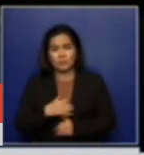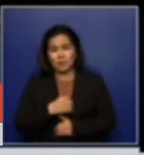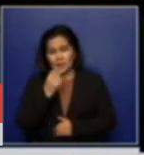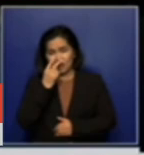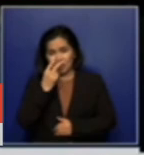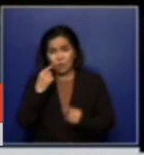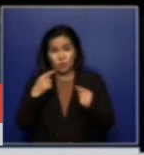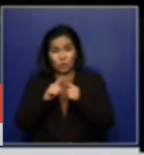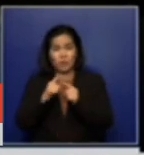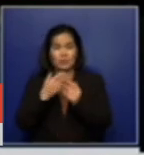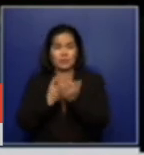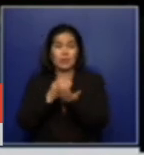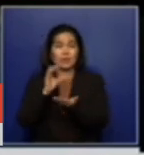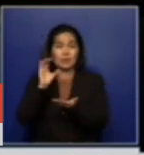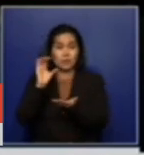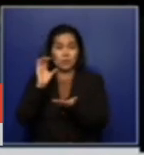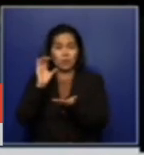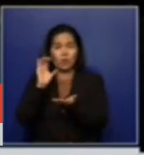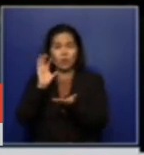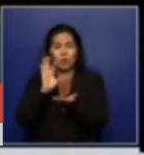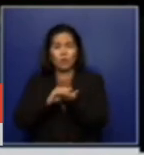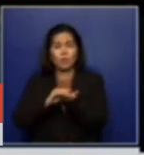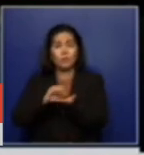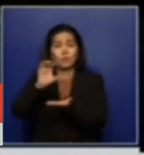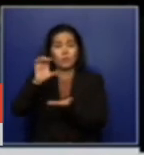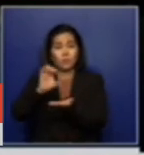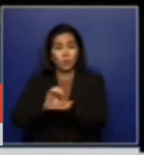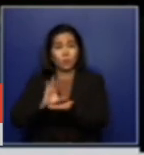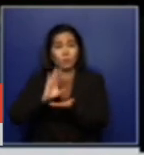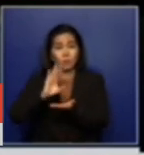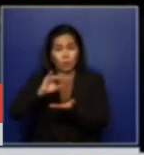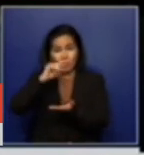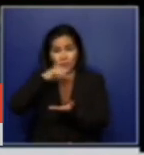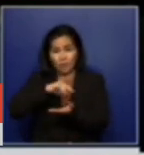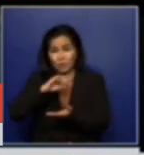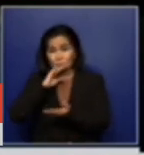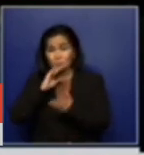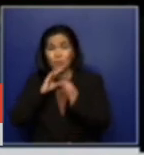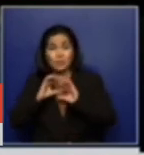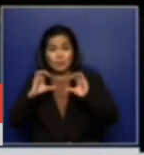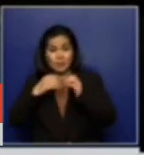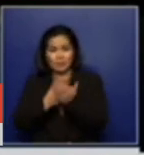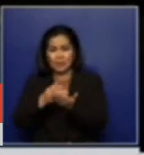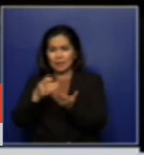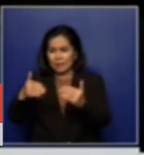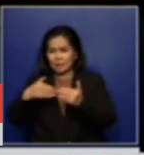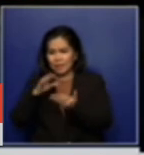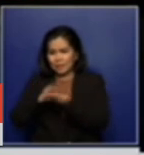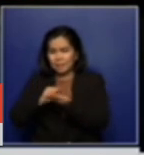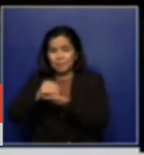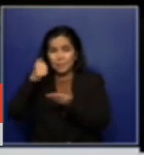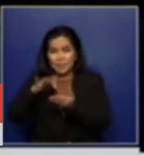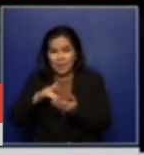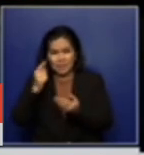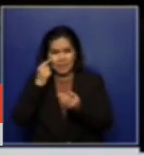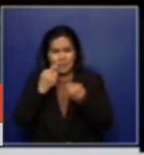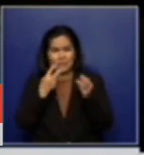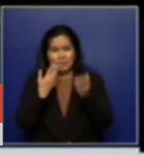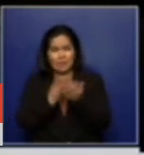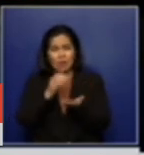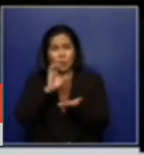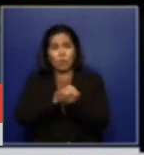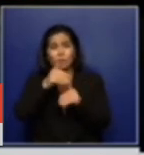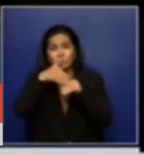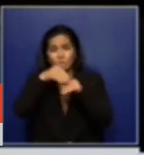ยู่ในเล่มงบประมาณกรรมธิการไปดูครับถ้ามันจัดเก็บไม่ได้จะมีการปรับแก้ยังไงเปลี่ยนยังไงให้เอาเงินนอกงบประมาณมาใช้เกิดประโยชน์สูงสุ